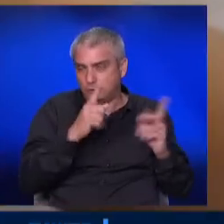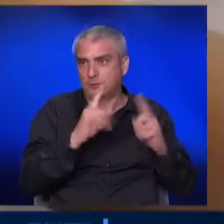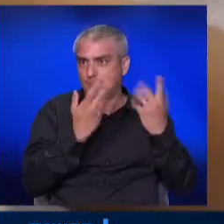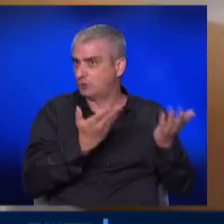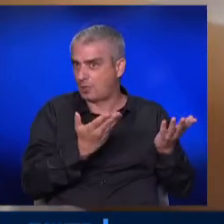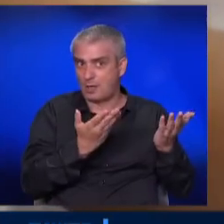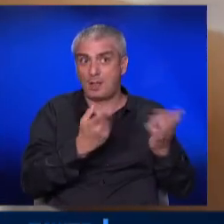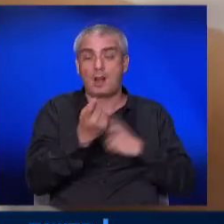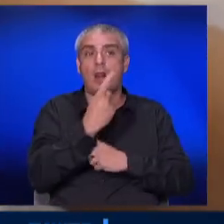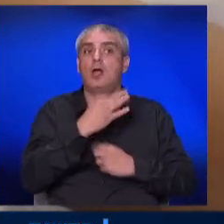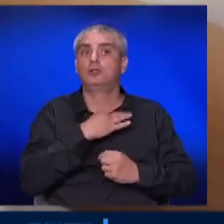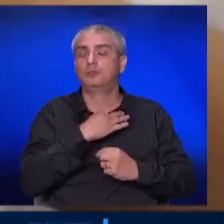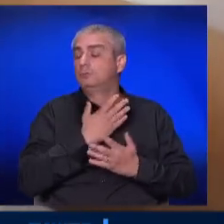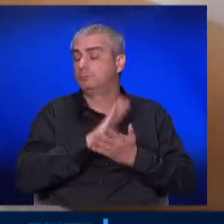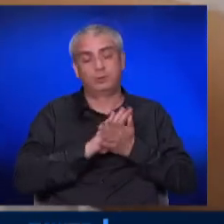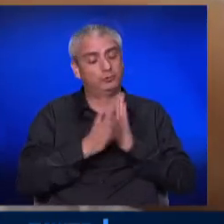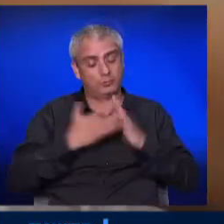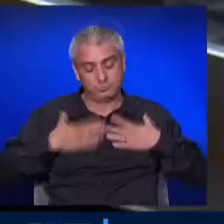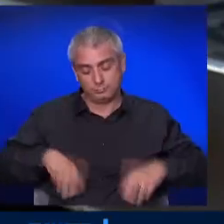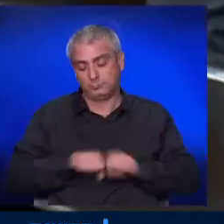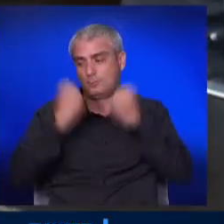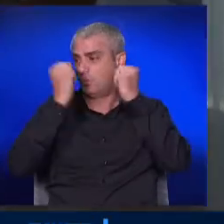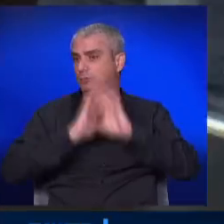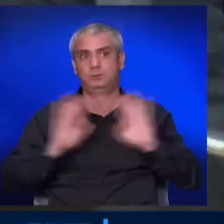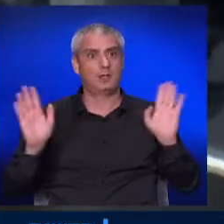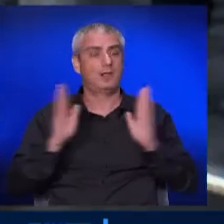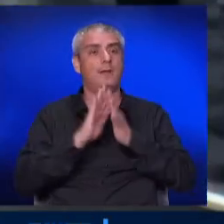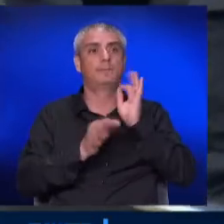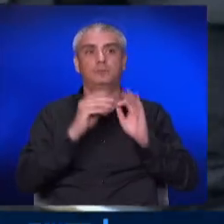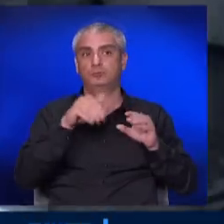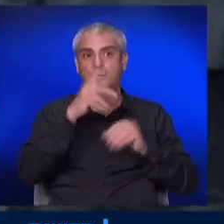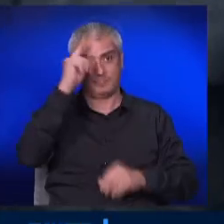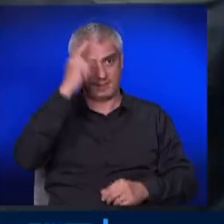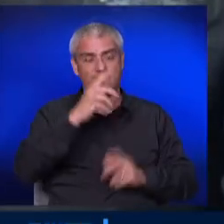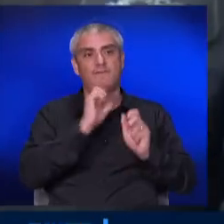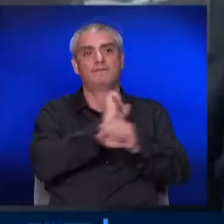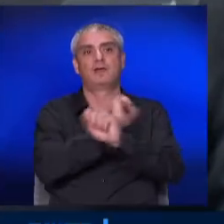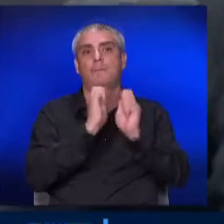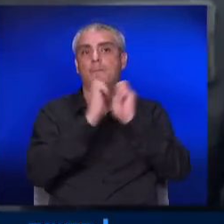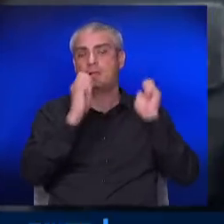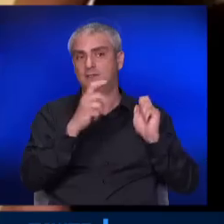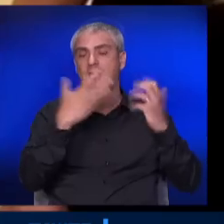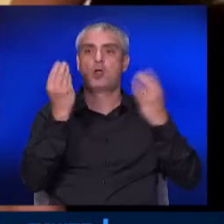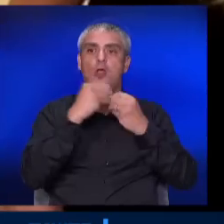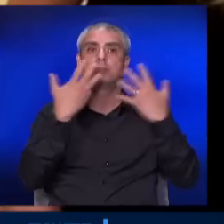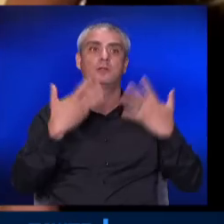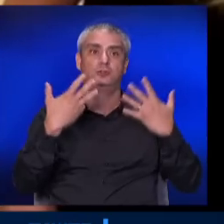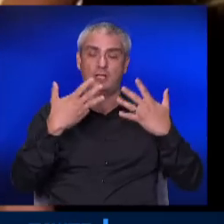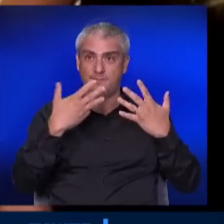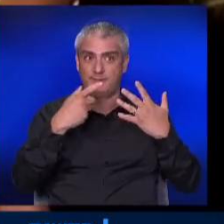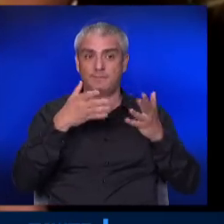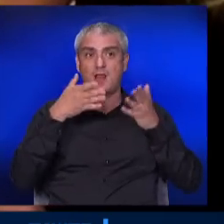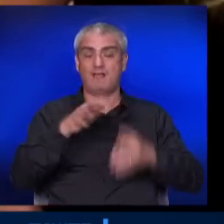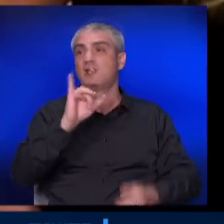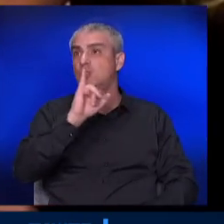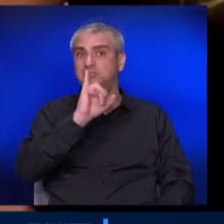שקרה. הלקוח שלי פשוט מרוסק. בית משפט השלום בתל אביב העריך את מעצרו של החשוד בתשעה ימים. הלווייתו של